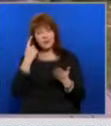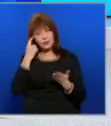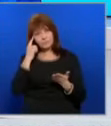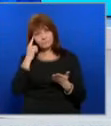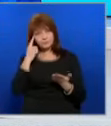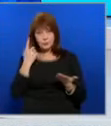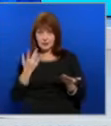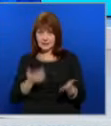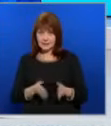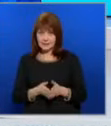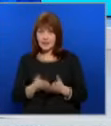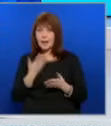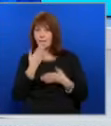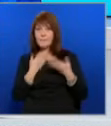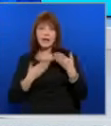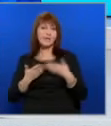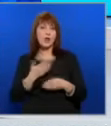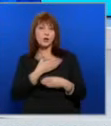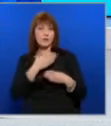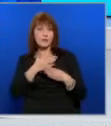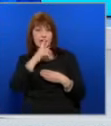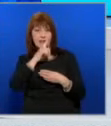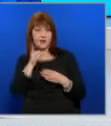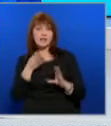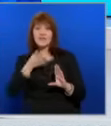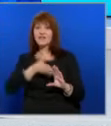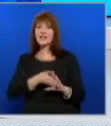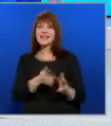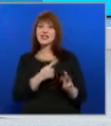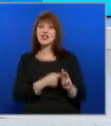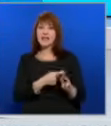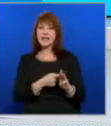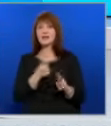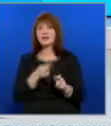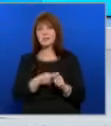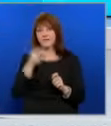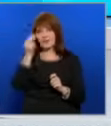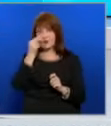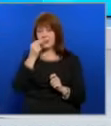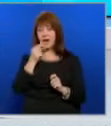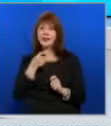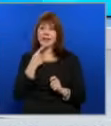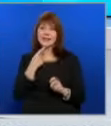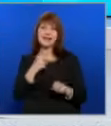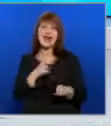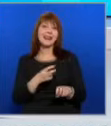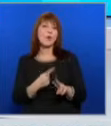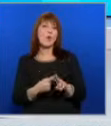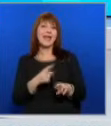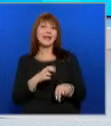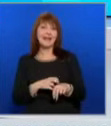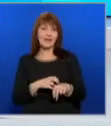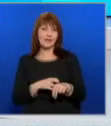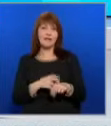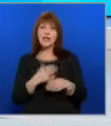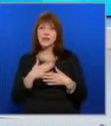България. Преговори до последния момент за влизане в Шенген ще води България. Това обяви премиерът Николай Денков. По